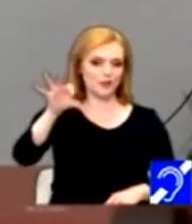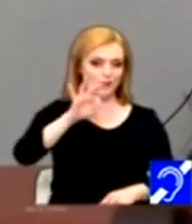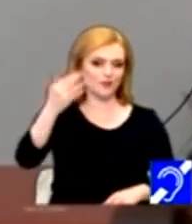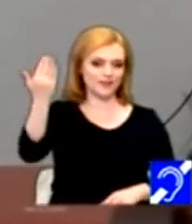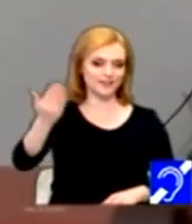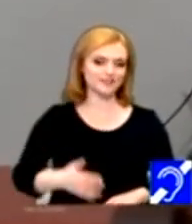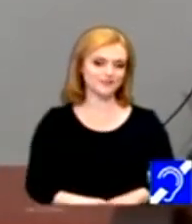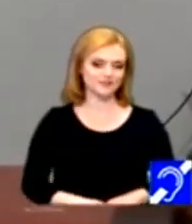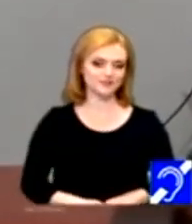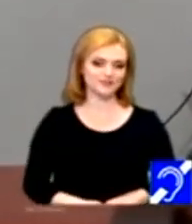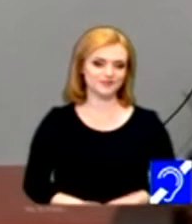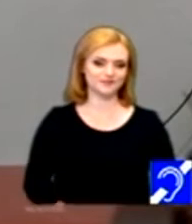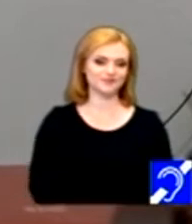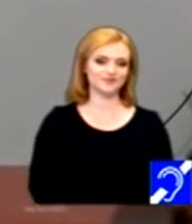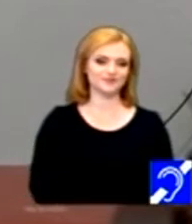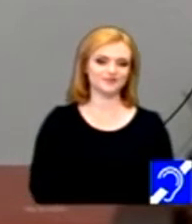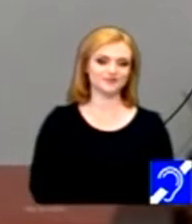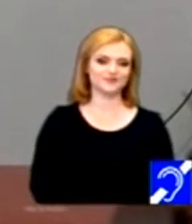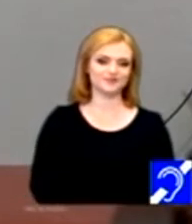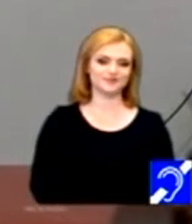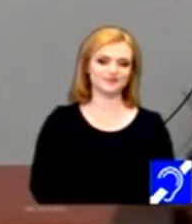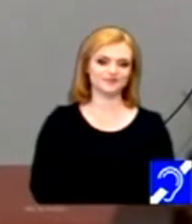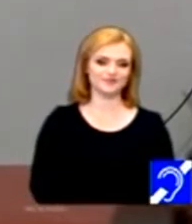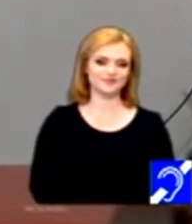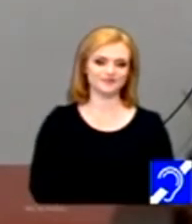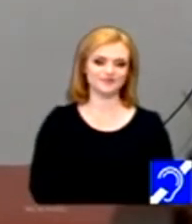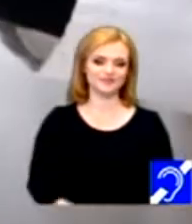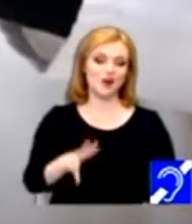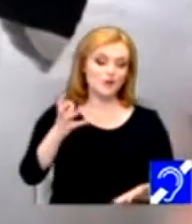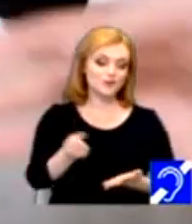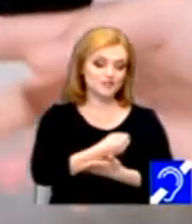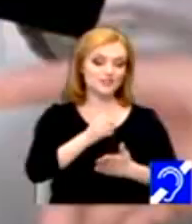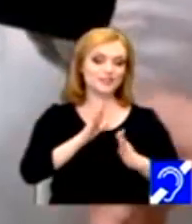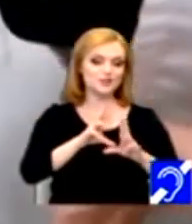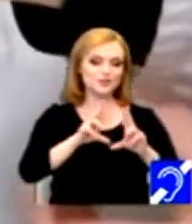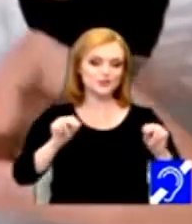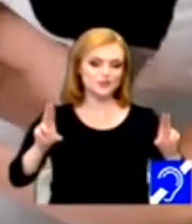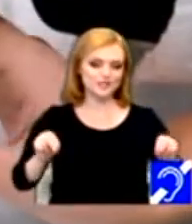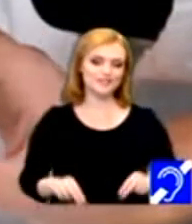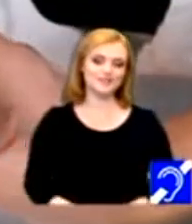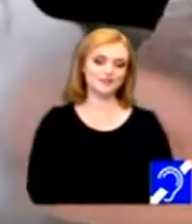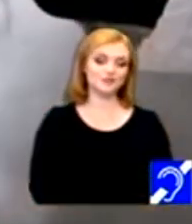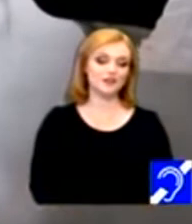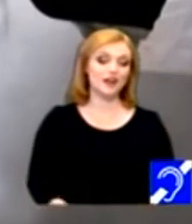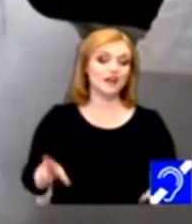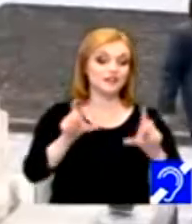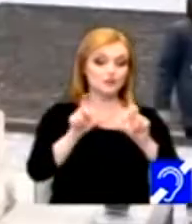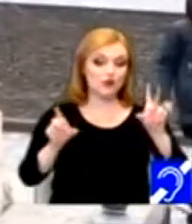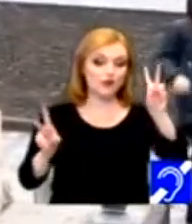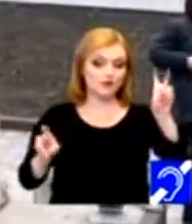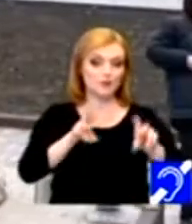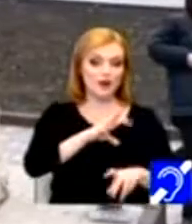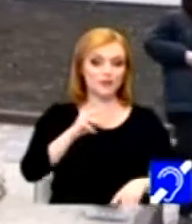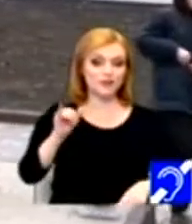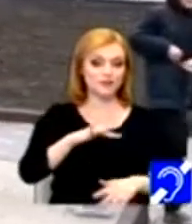dorință de a persevera, de a obține succese și marea putere de muncă. La Liceul Mihai Eminescu